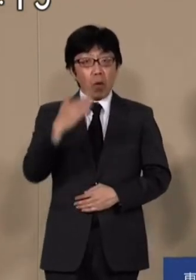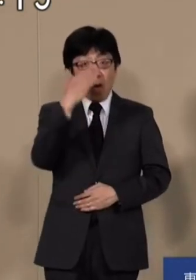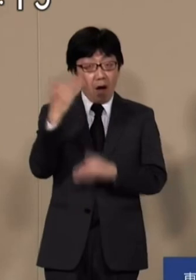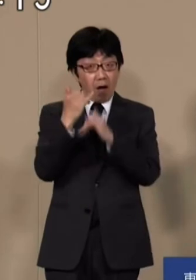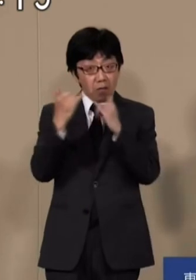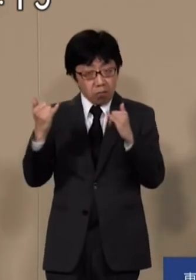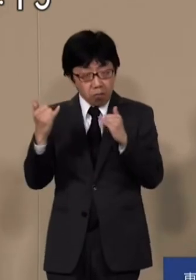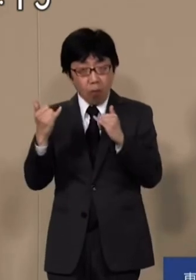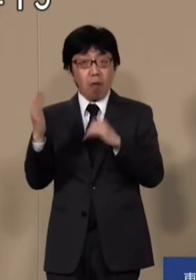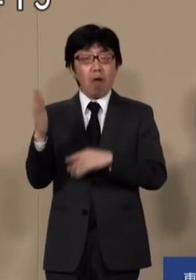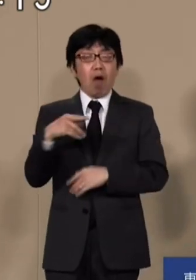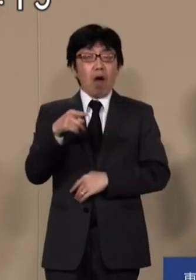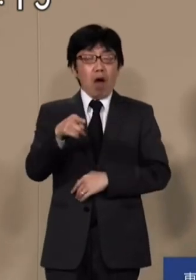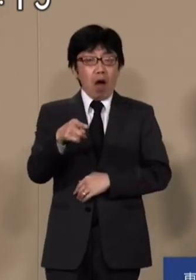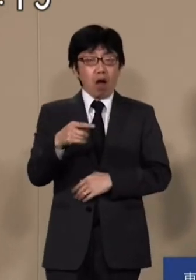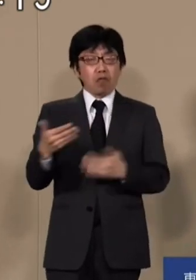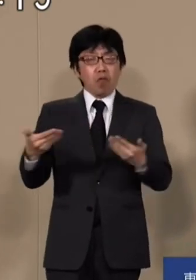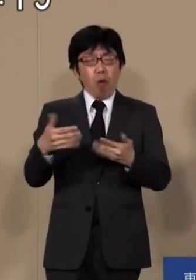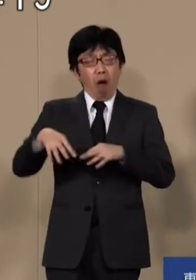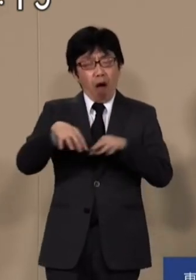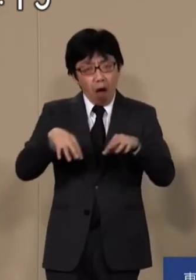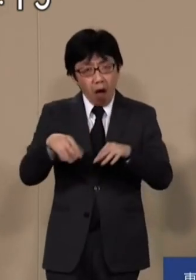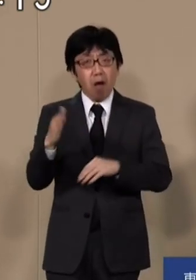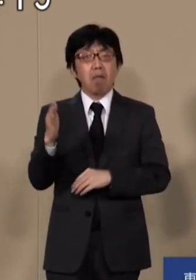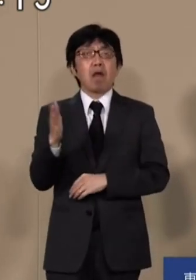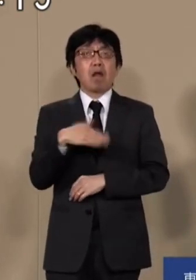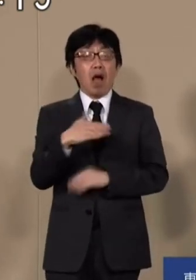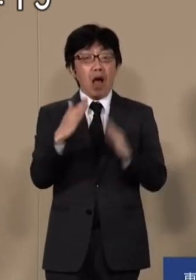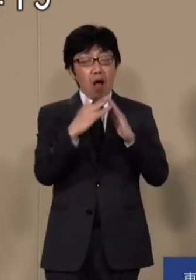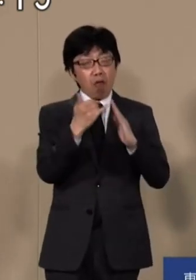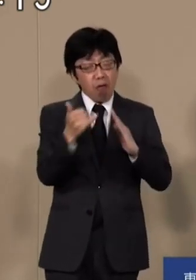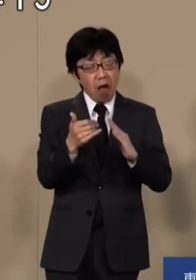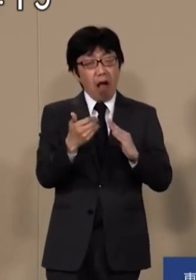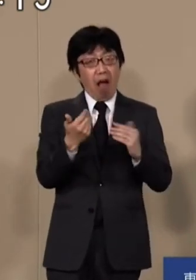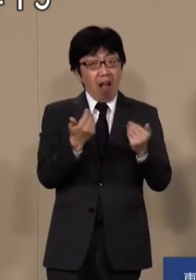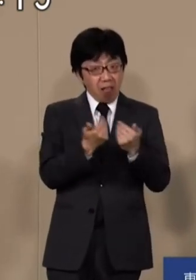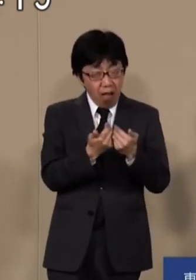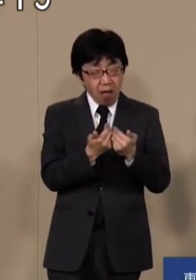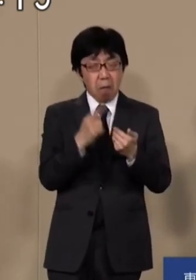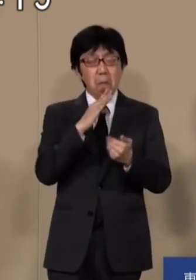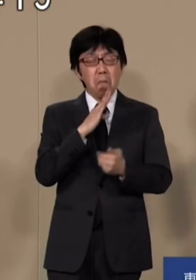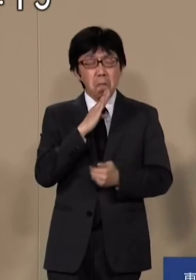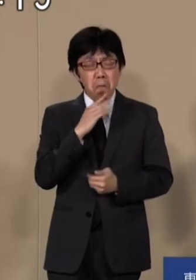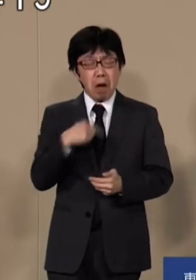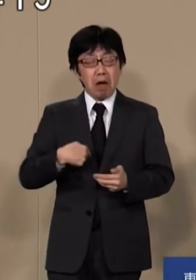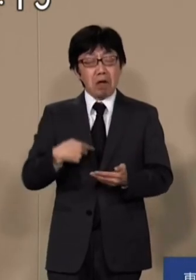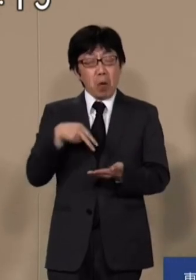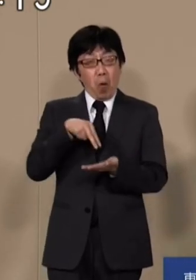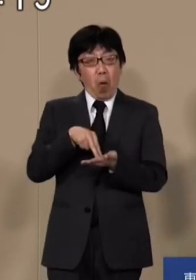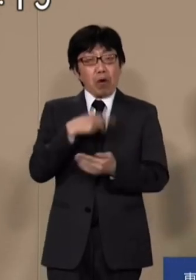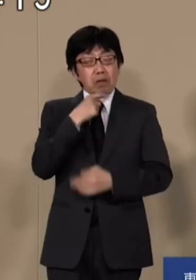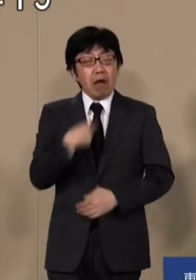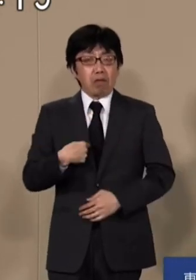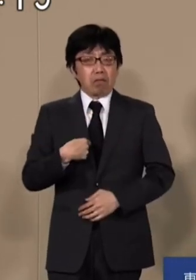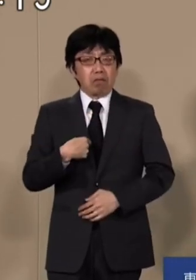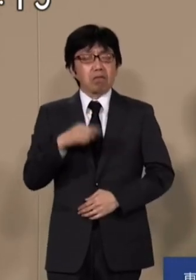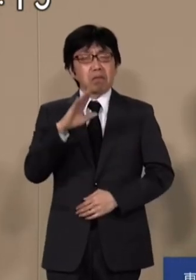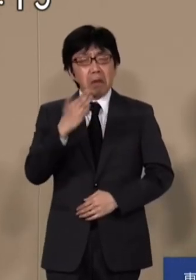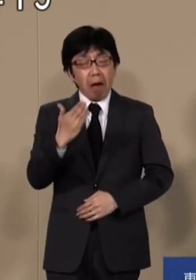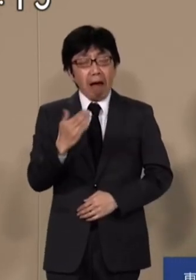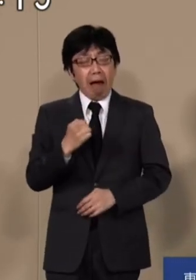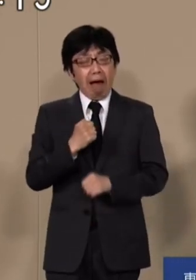にとまらずお仕事の都合やご家族からの反対で立補はしたいけれどできないという方も